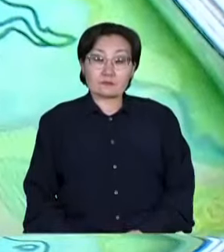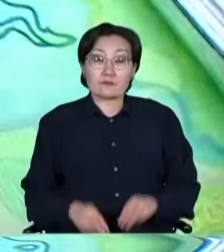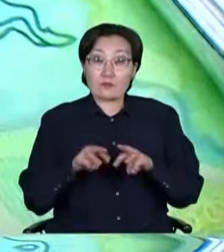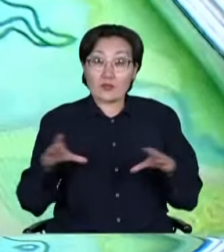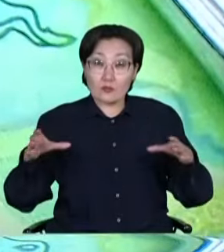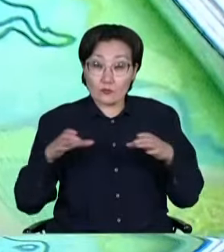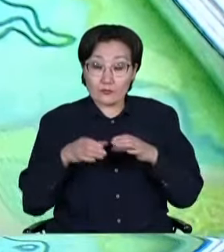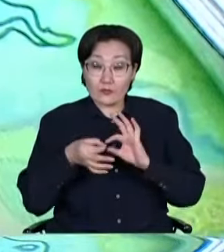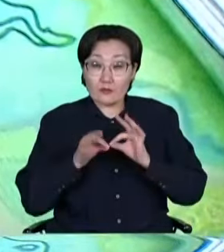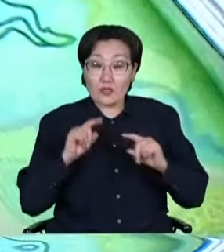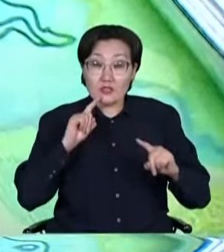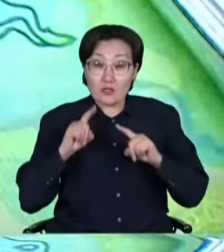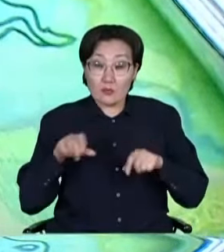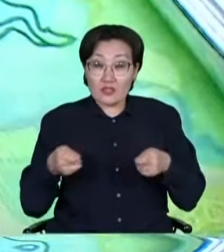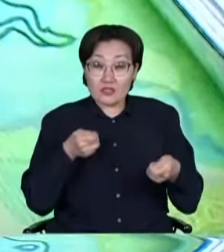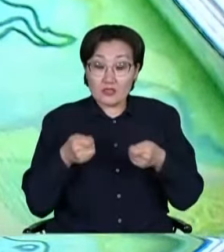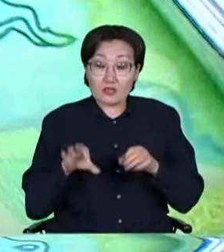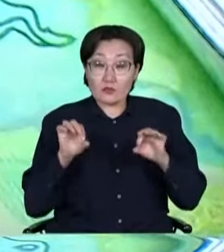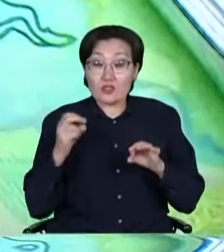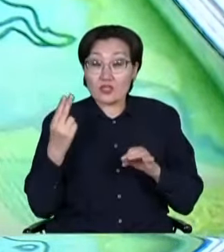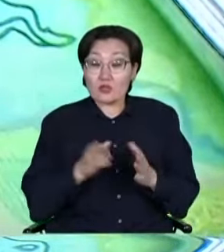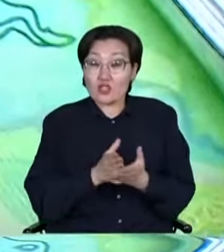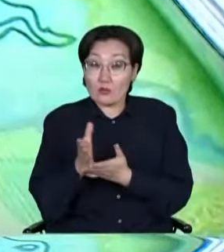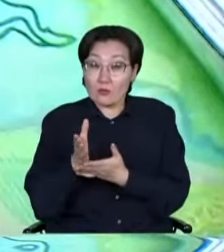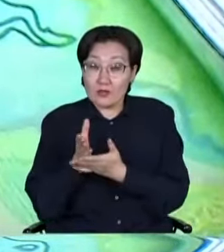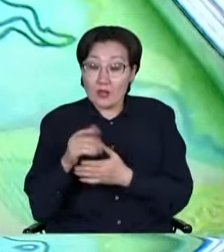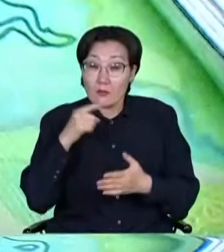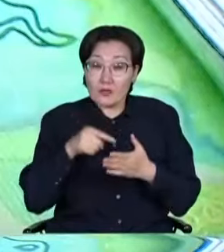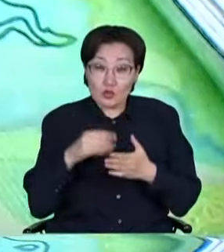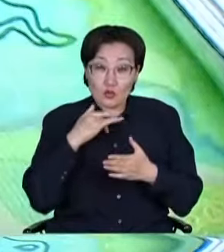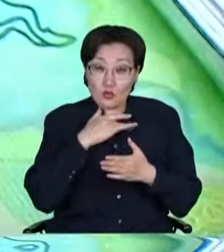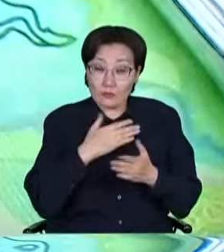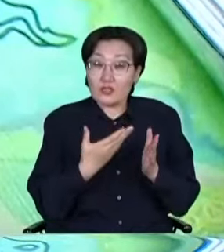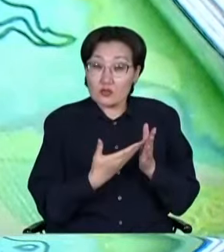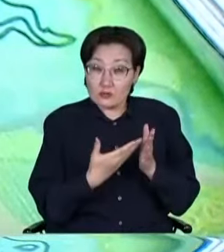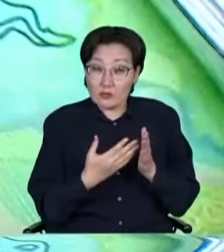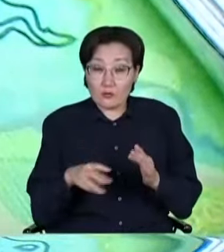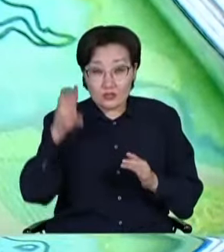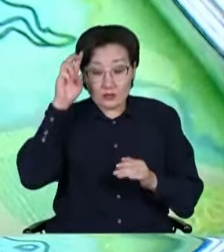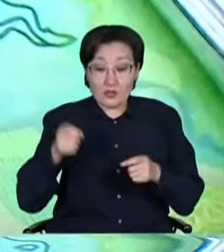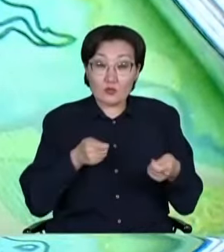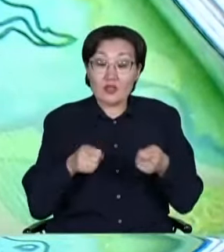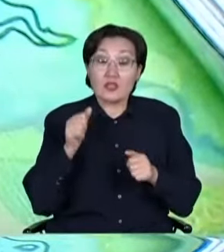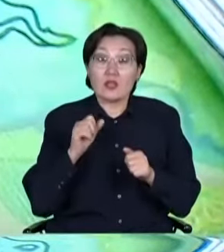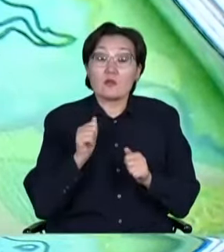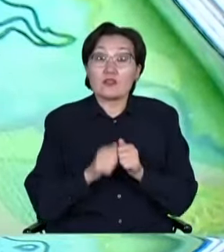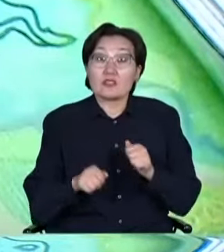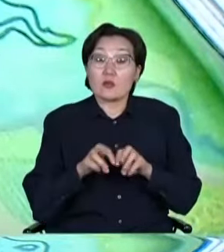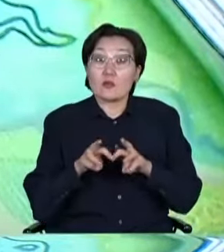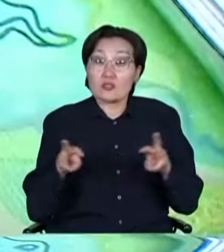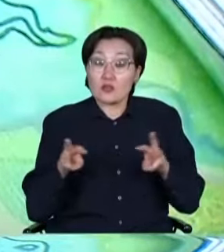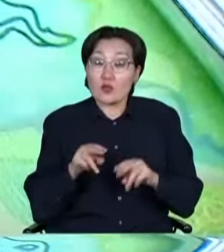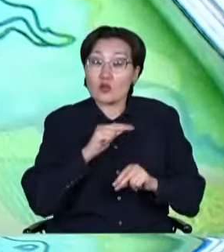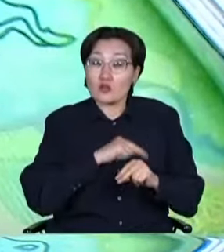Үкіметтің кеңейтілген отырысында президент әлеуметтік саланың да ақсап тұрған тұстарын көрсетіп берді. Мемлекет басшысы әлі күнге жұмысы